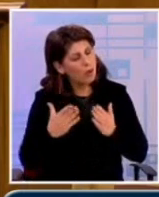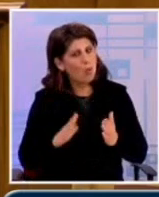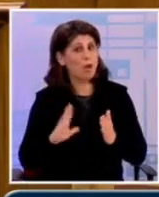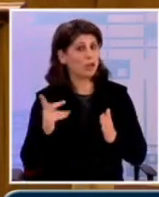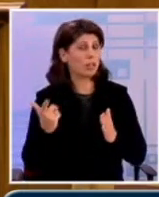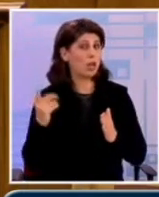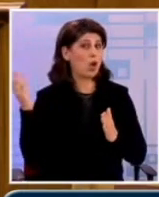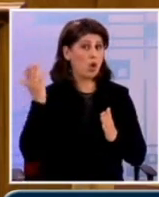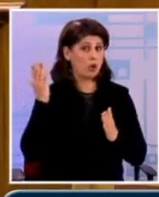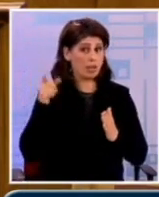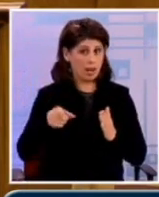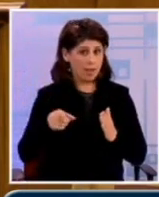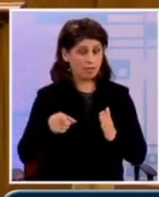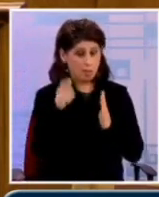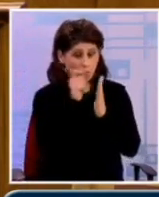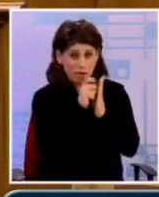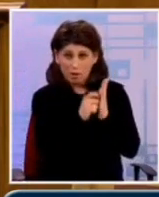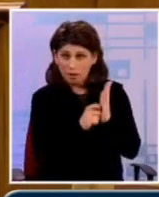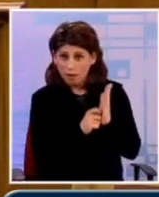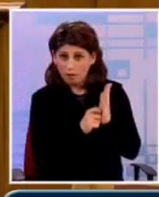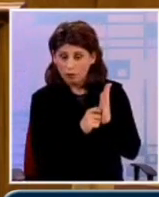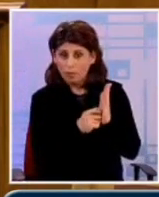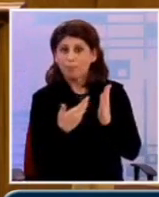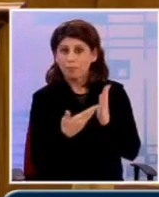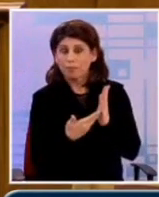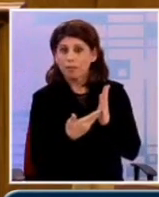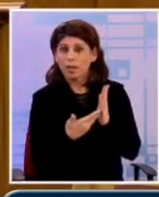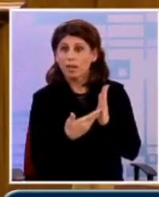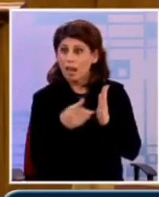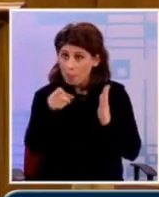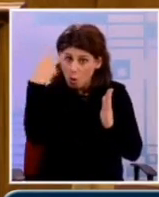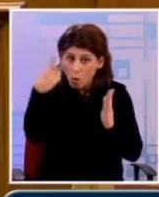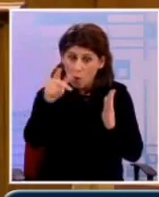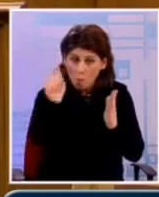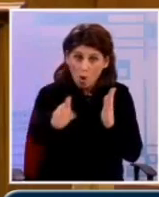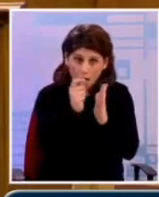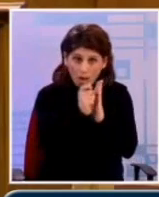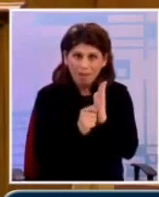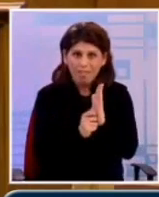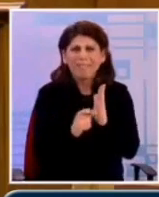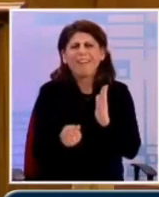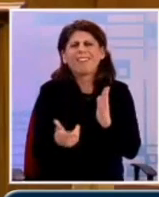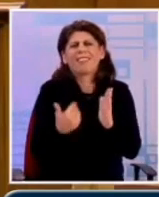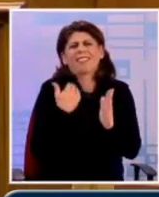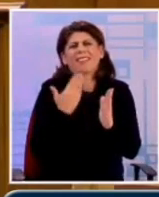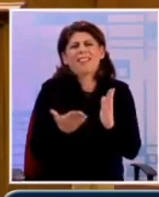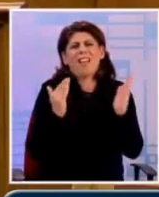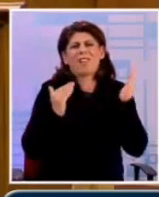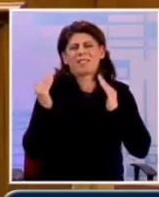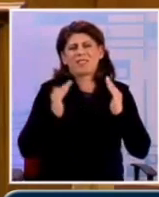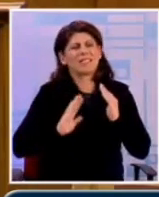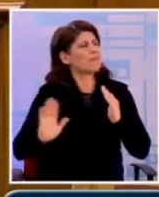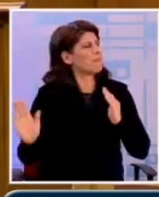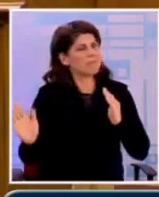όταν αυτά που καταγράφονται είναι από τους κατακτητές, δεν χωράει, μα δεν χωράει